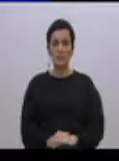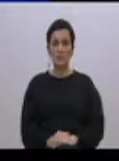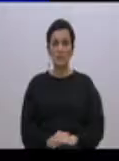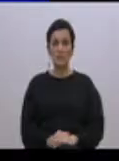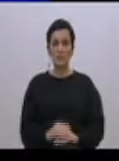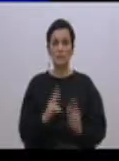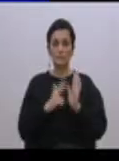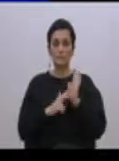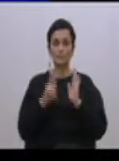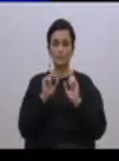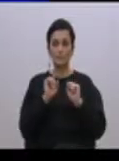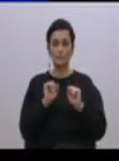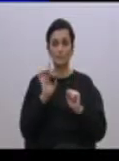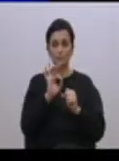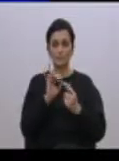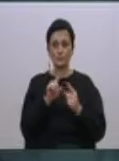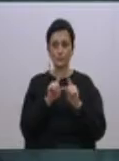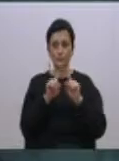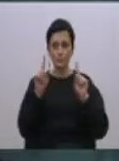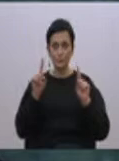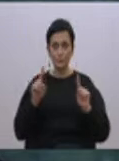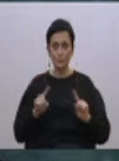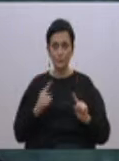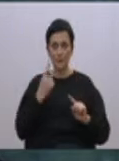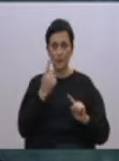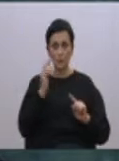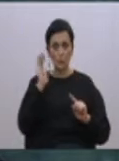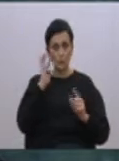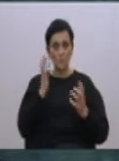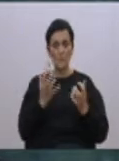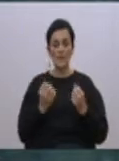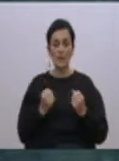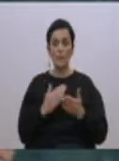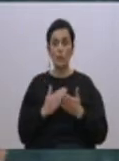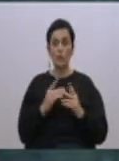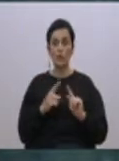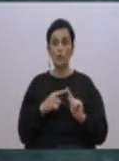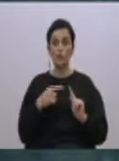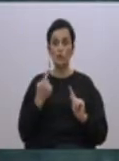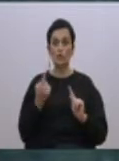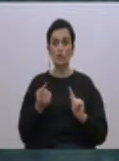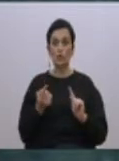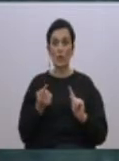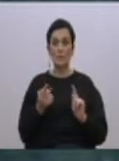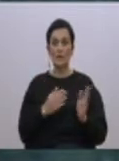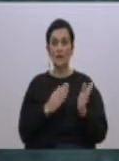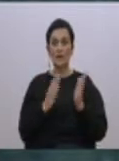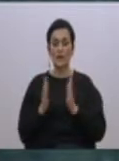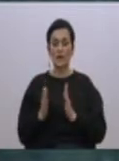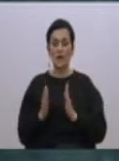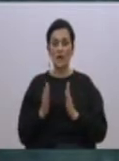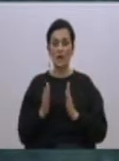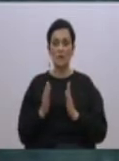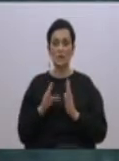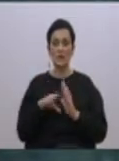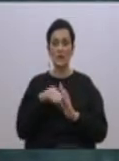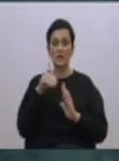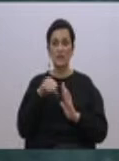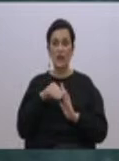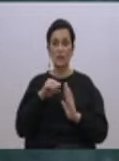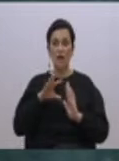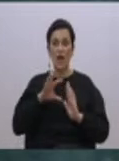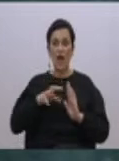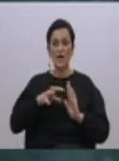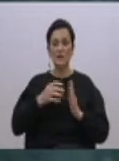Otrva sami mokhe nuli tsinaamdegi paketi erti mosmenit miqebuli. Shemdegi gadavdivart paketze lotareebtan da